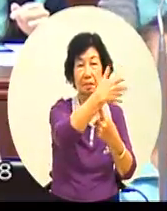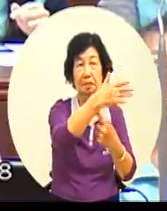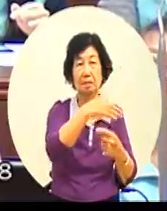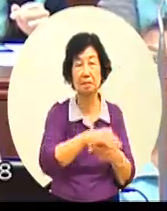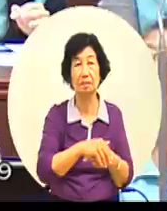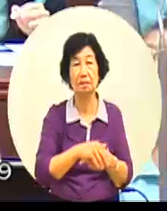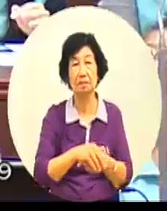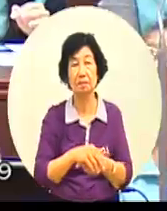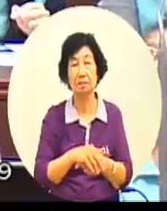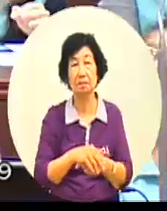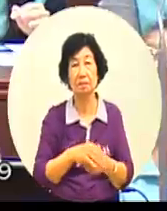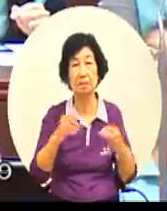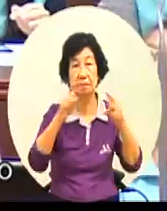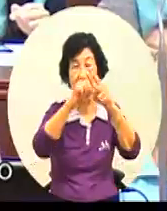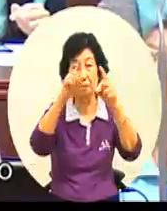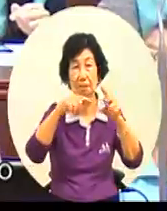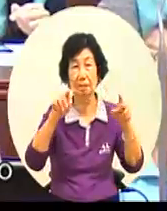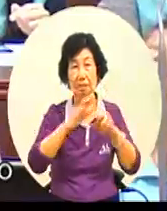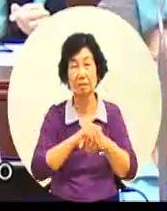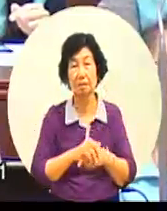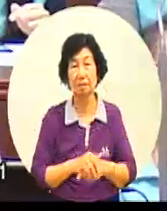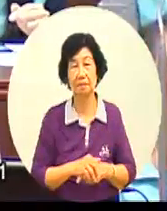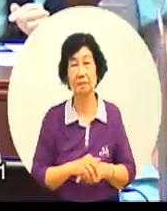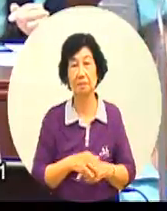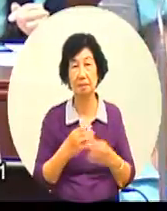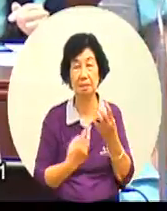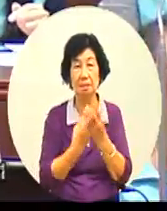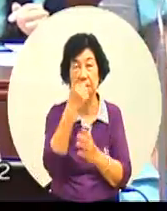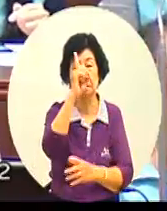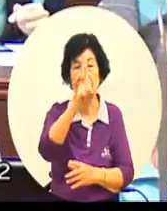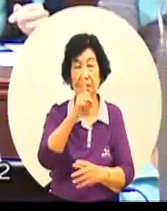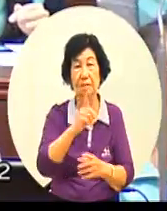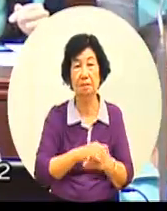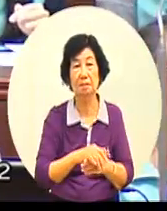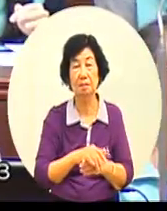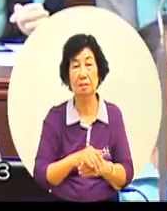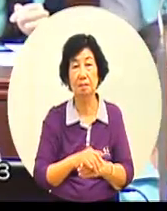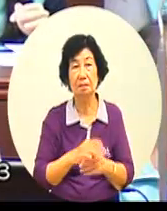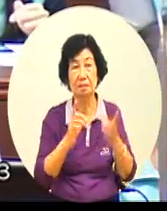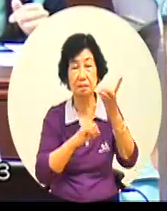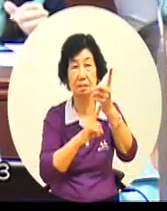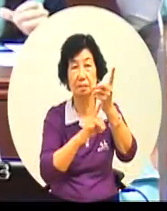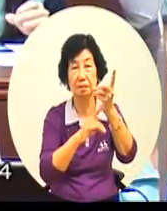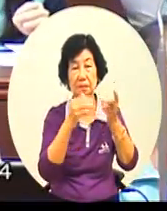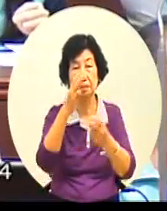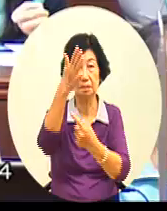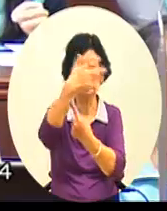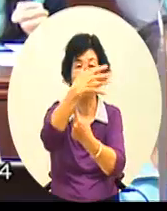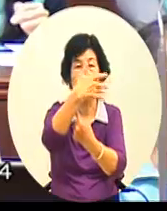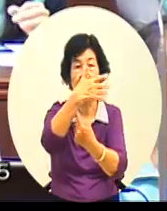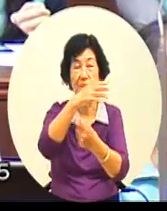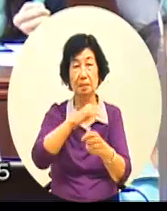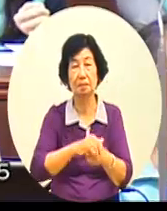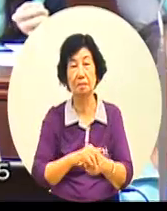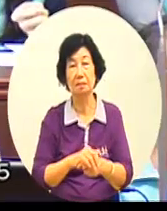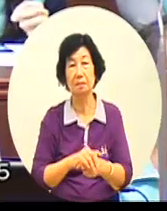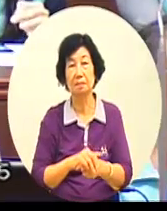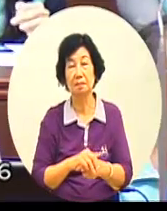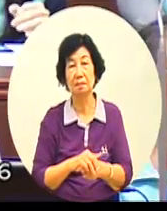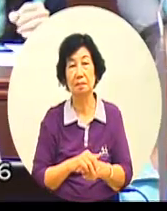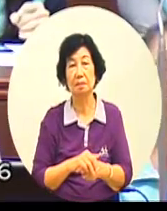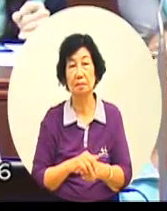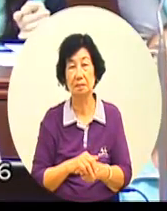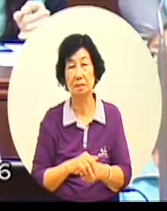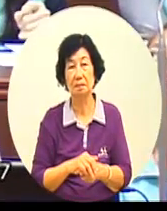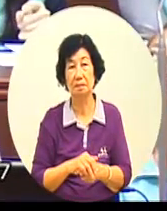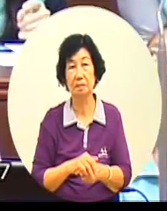不是。你是讲大的还是站立的那种？ 旗子，一般的旗子。 关东旗。 关东旗吧。 讲错没有关系，大概多